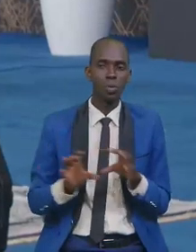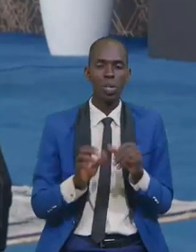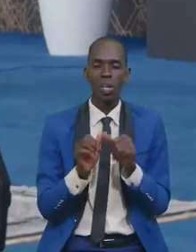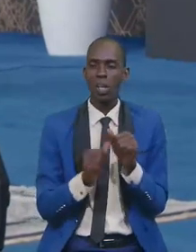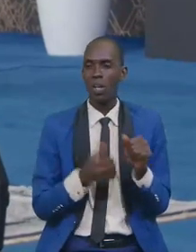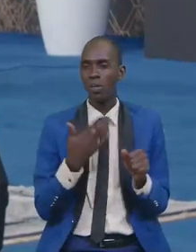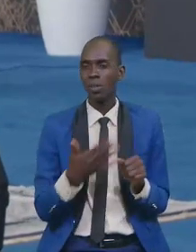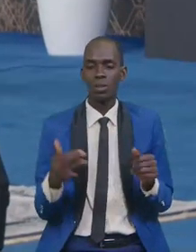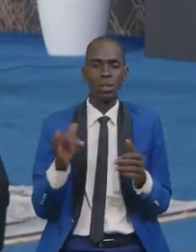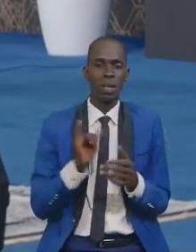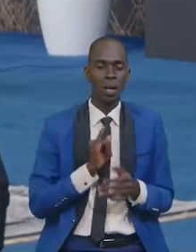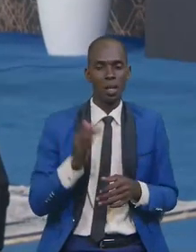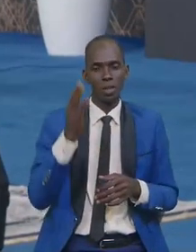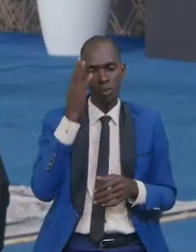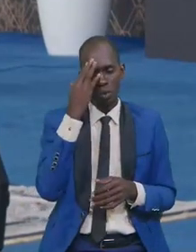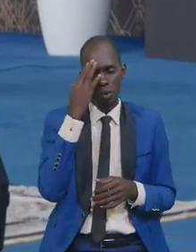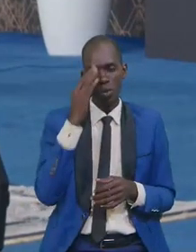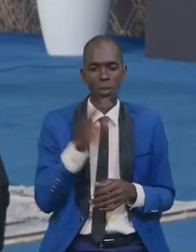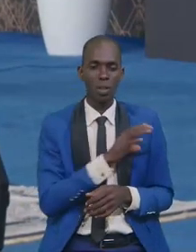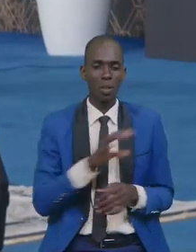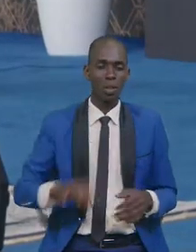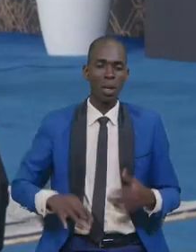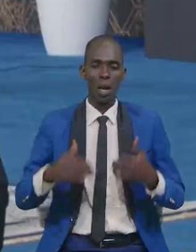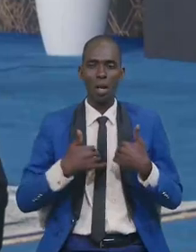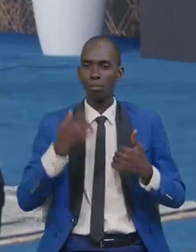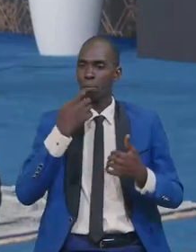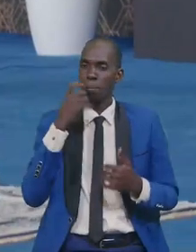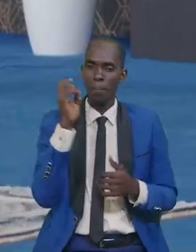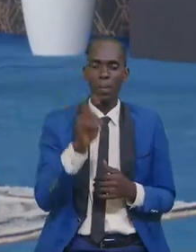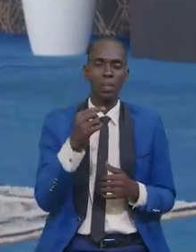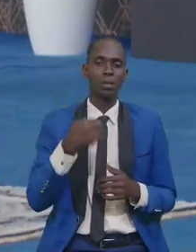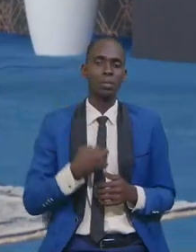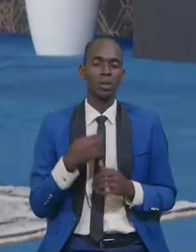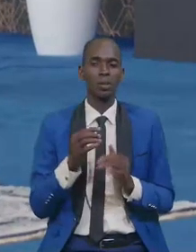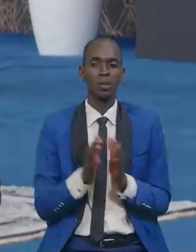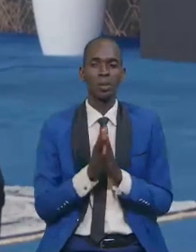Libre pour faire et connaître Christ.